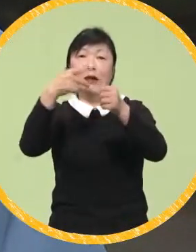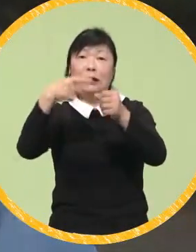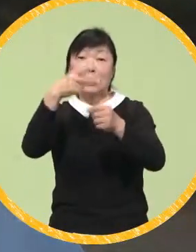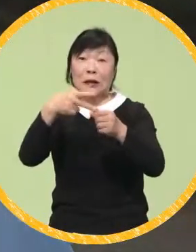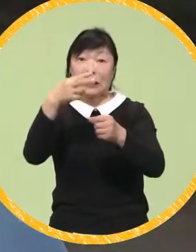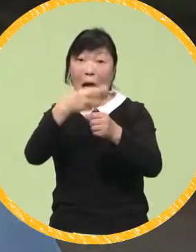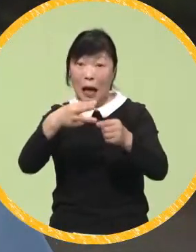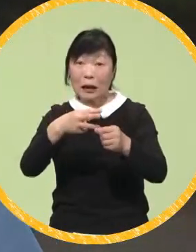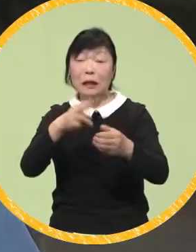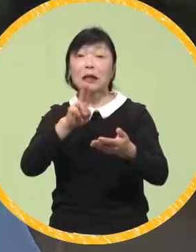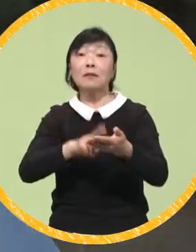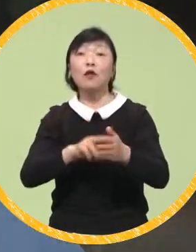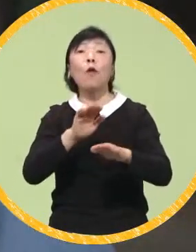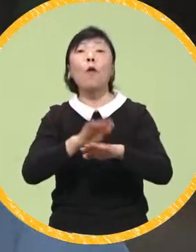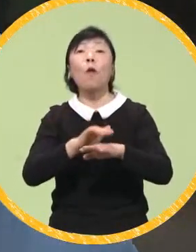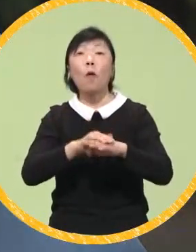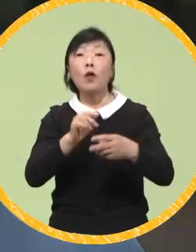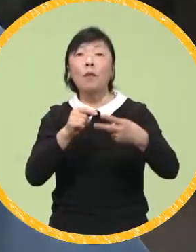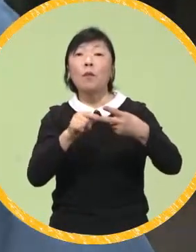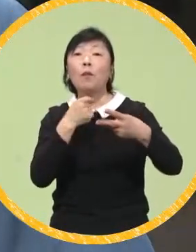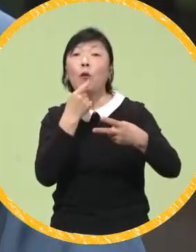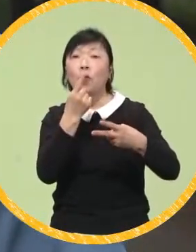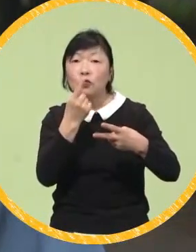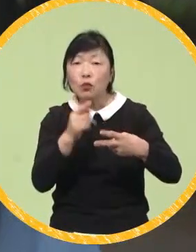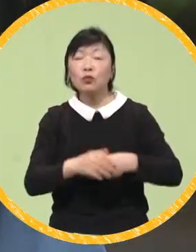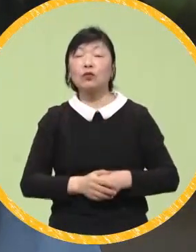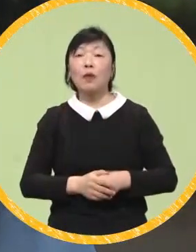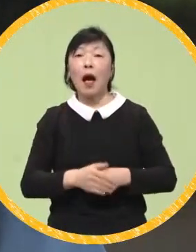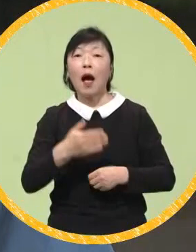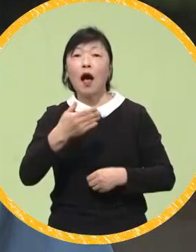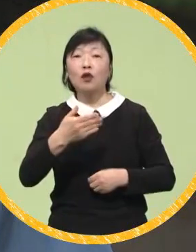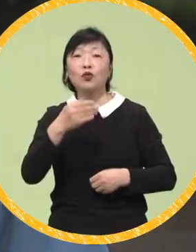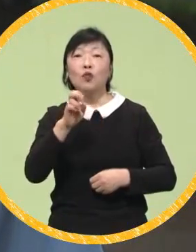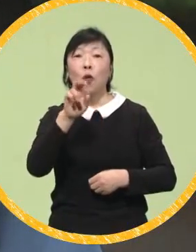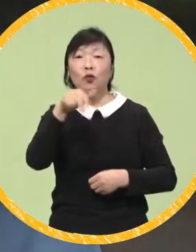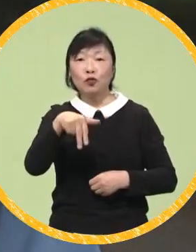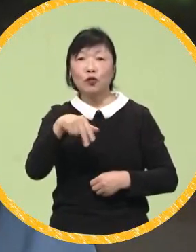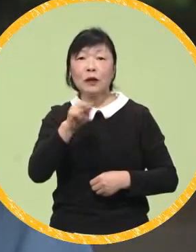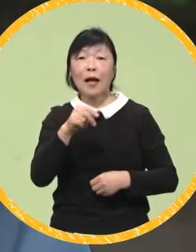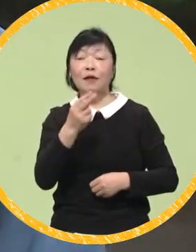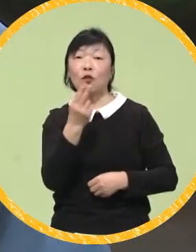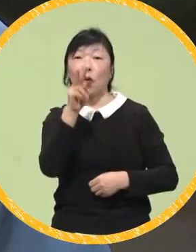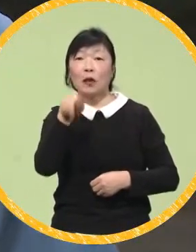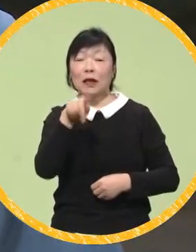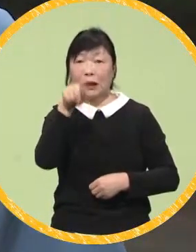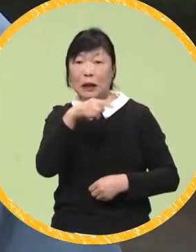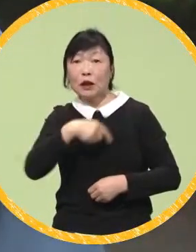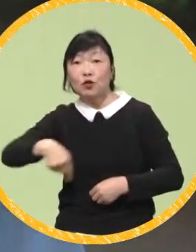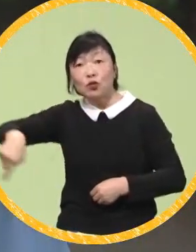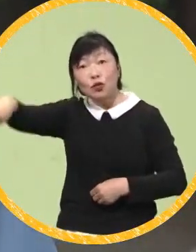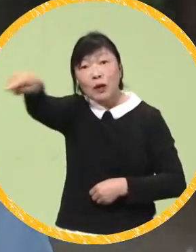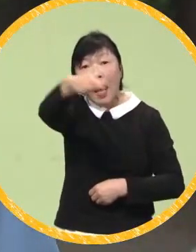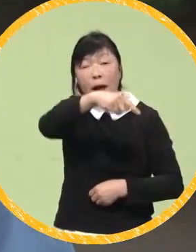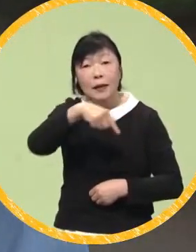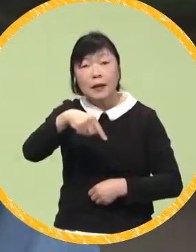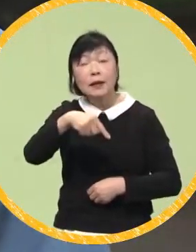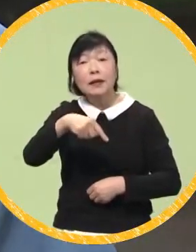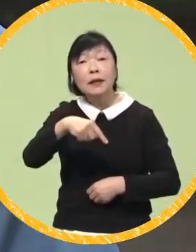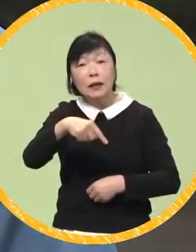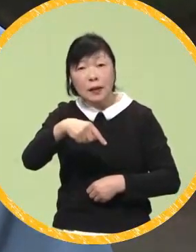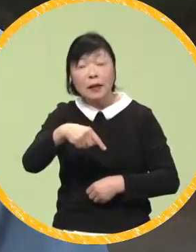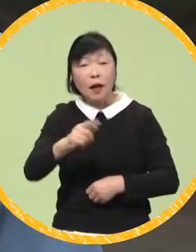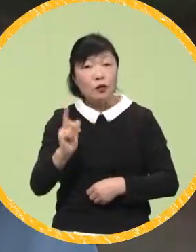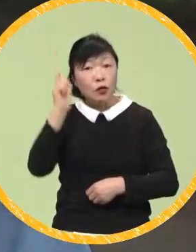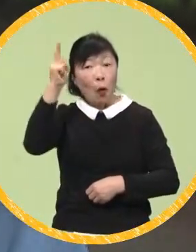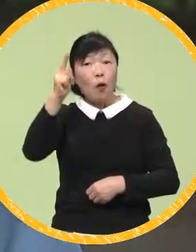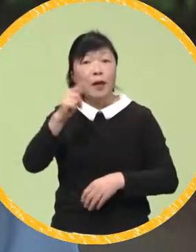いくというホイホイ方やはいあともう1類がえっとクロスカントリーぽいばいるまあ一周まあ集会工数を前へとヨーイドン